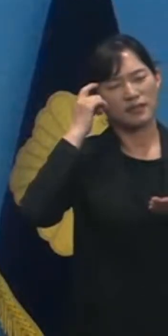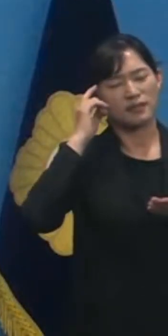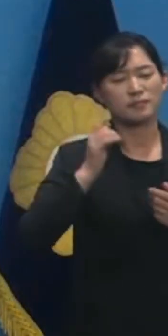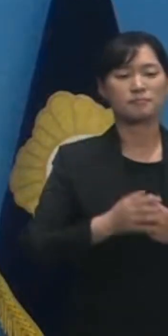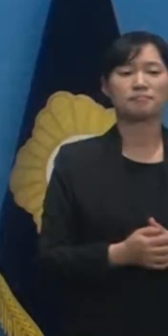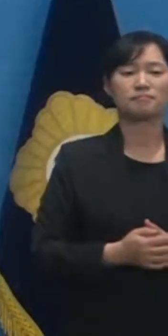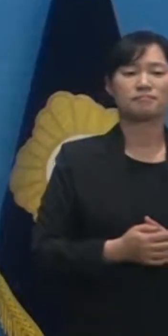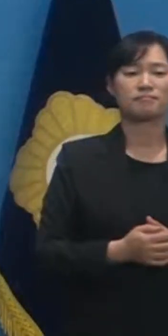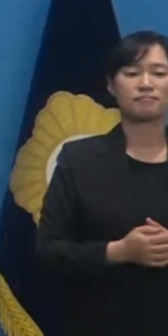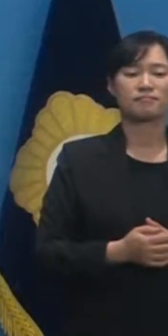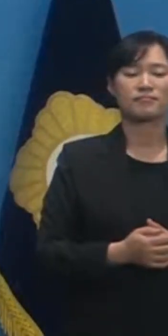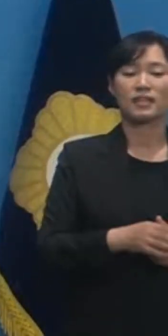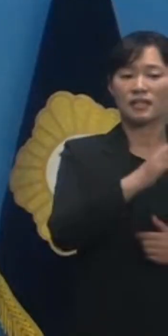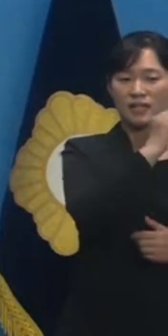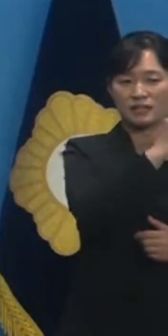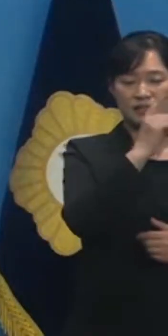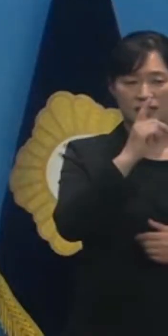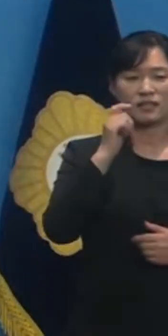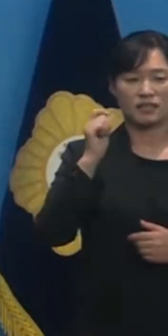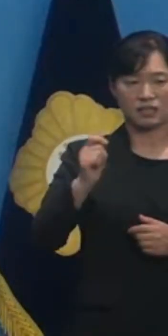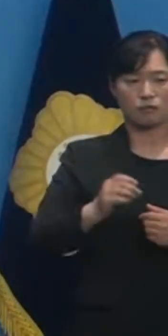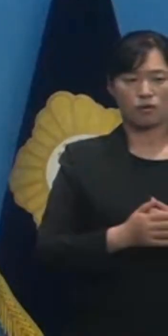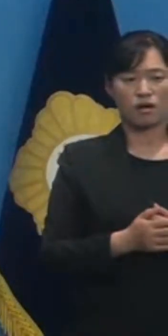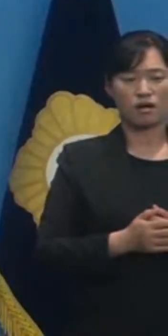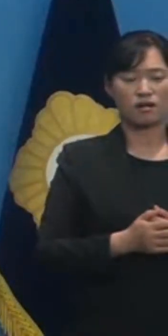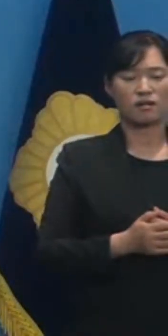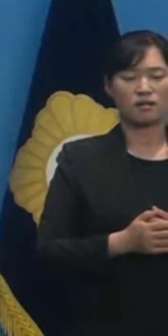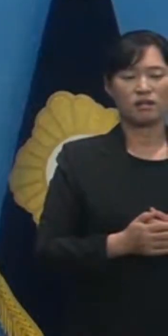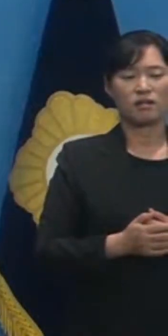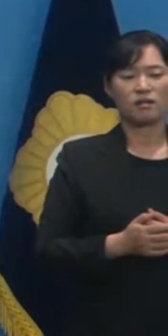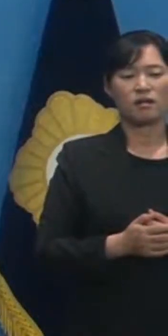생각합니다. 그래서 SKT와 과기부는